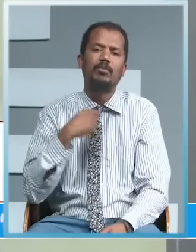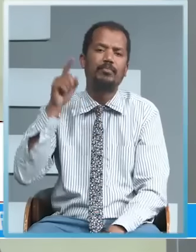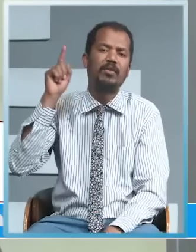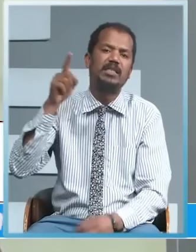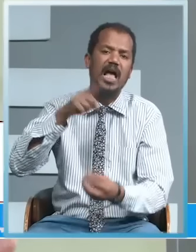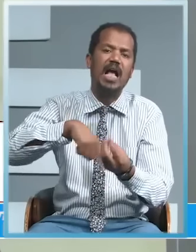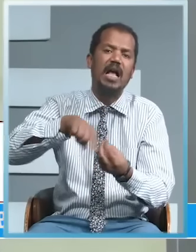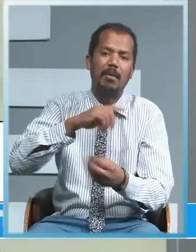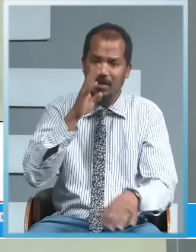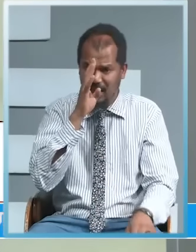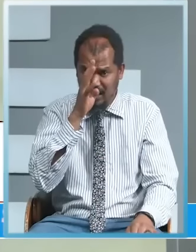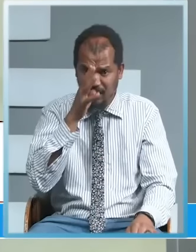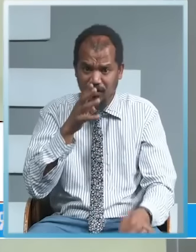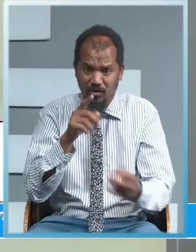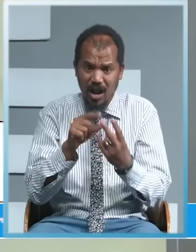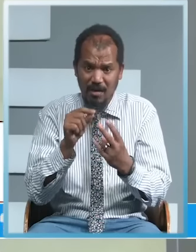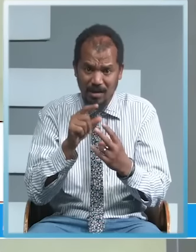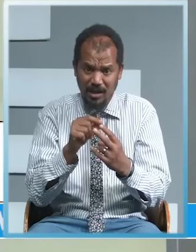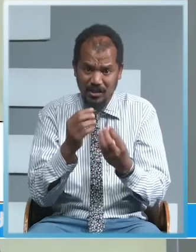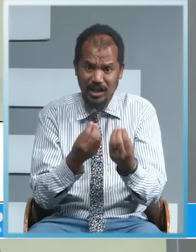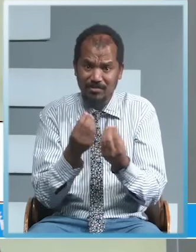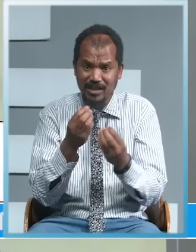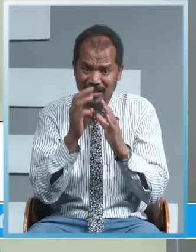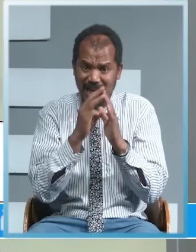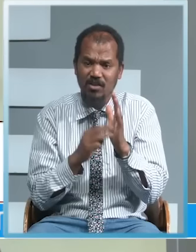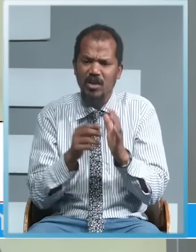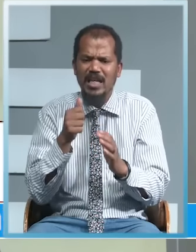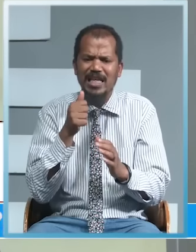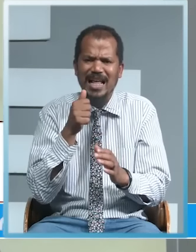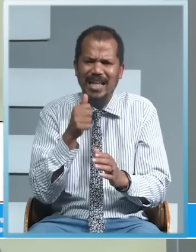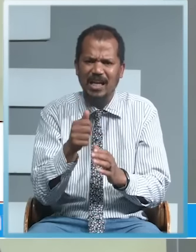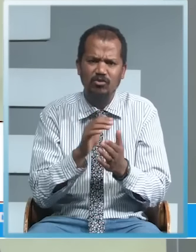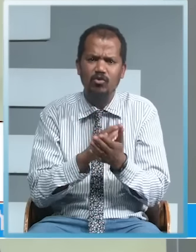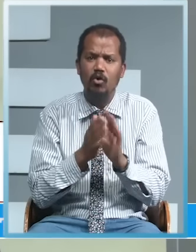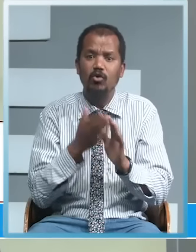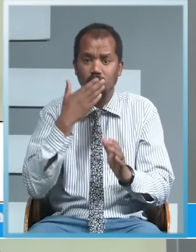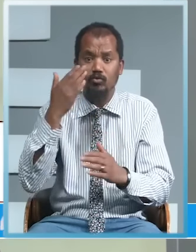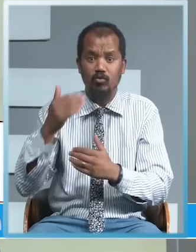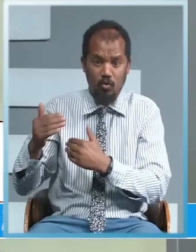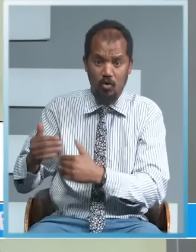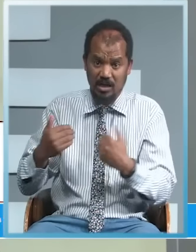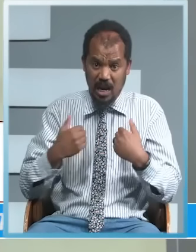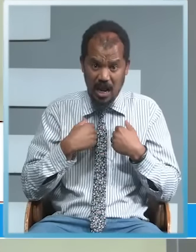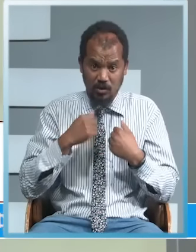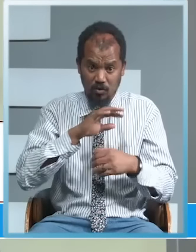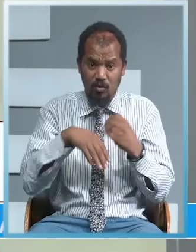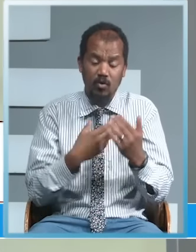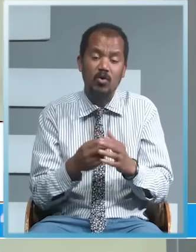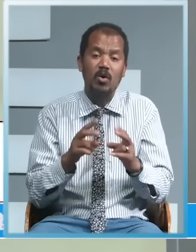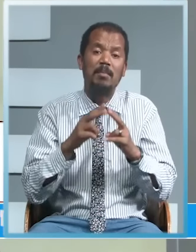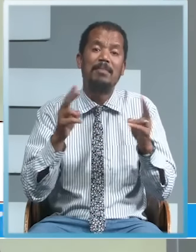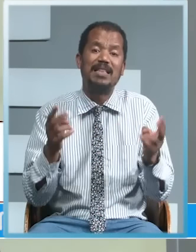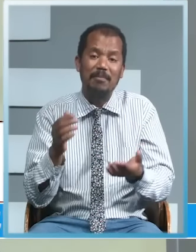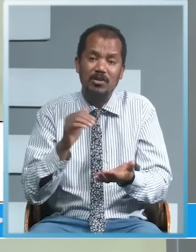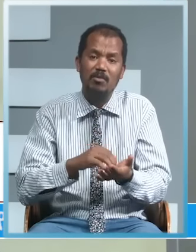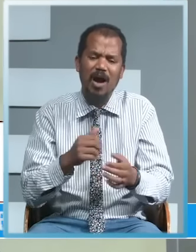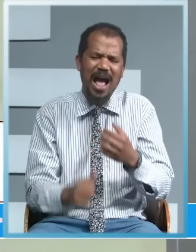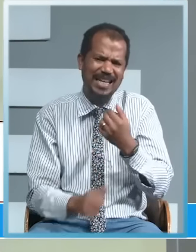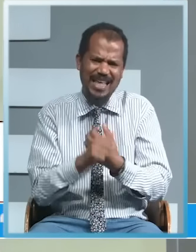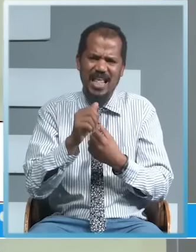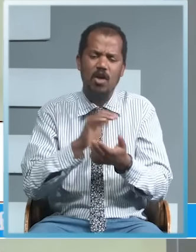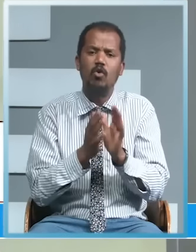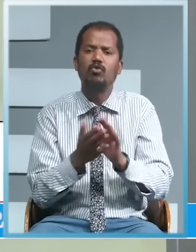አካባቢ የተፈጠሩት አማራጭ ግብይት ስርዓቶች ደግሞ የራሳቸው የሆኑ ጥሩ ጎን እንዳላቸው ሁሉ በጣም ደግሞ